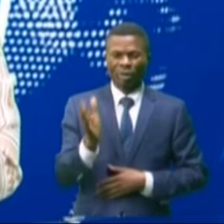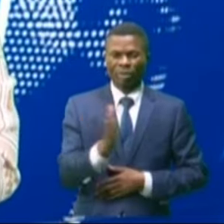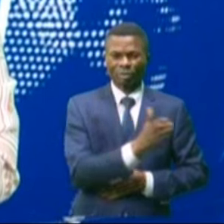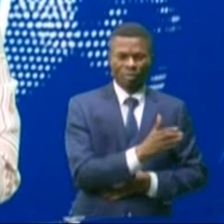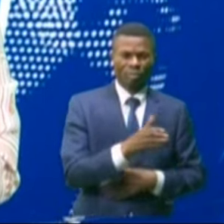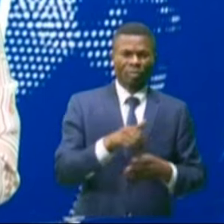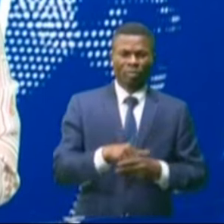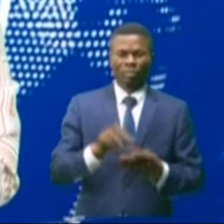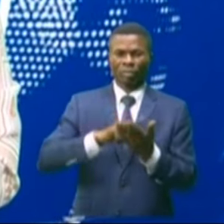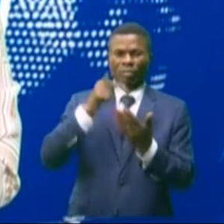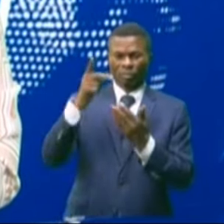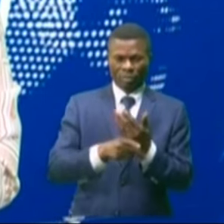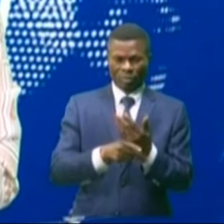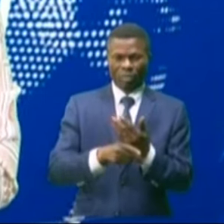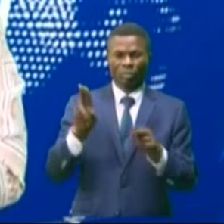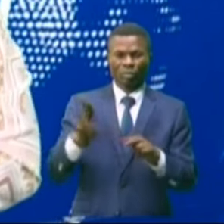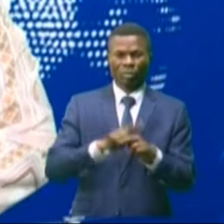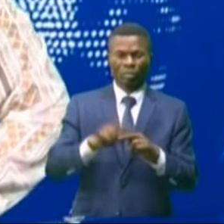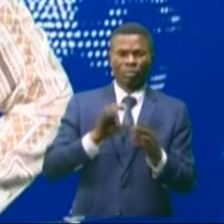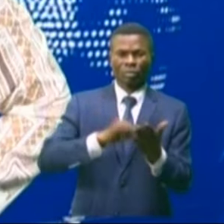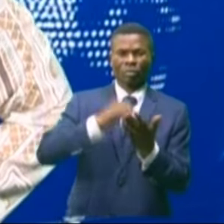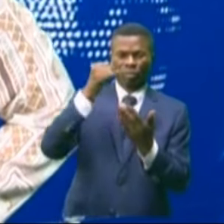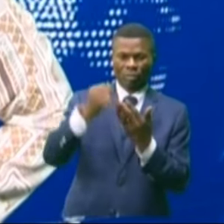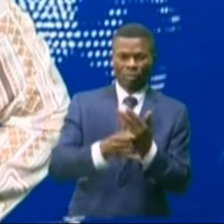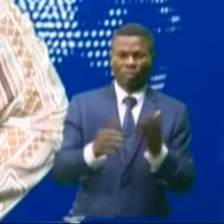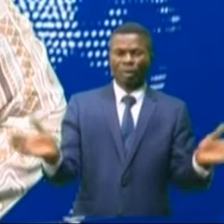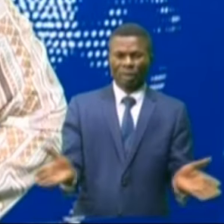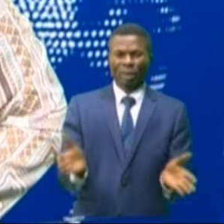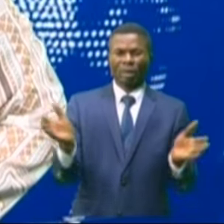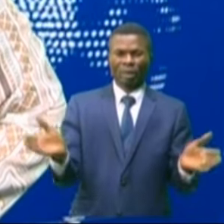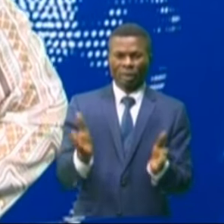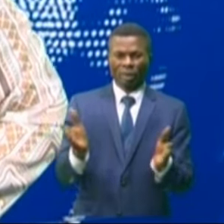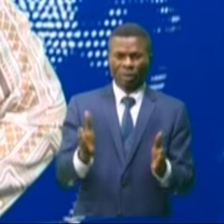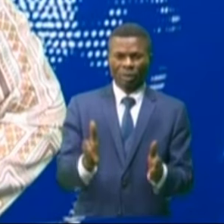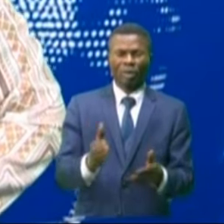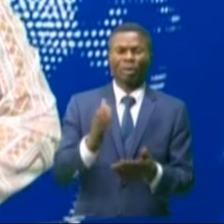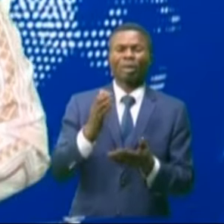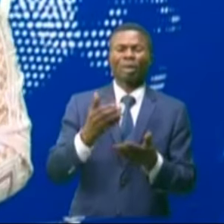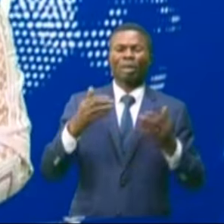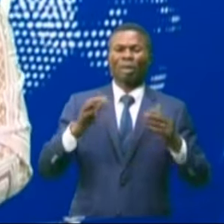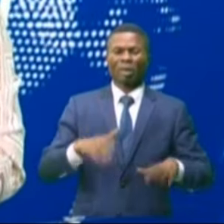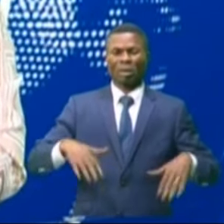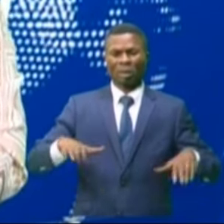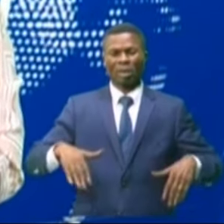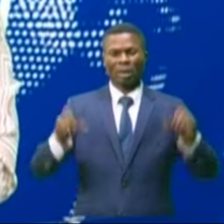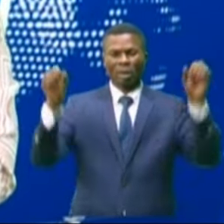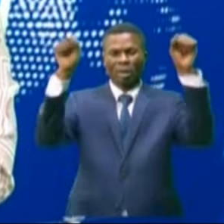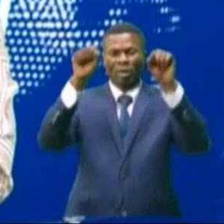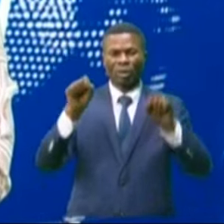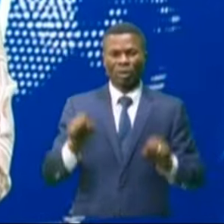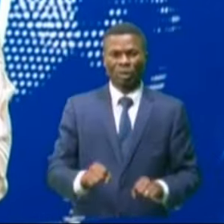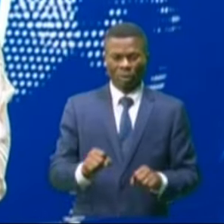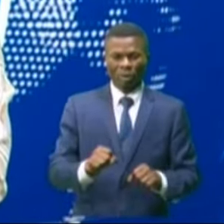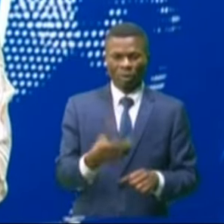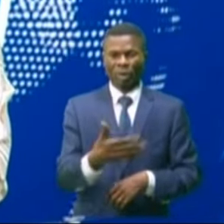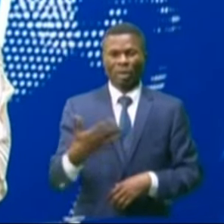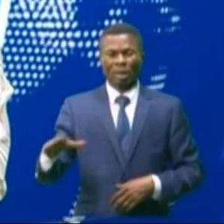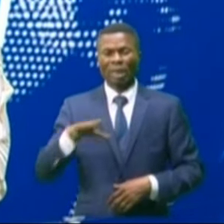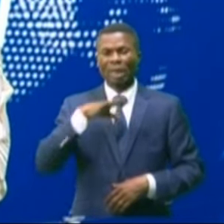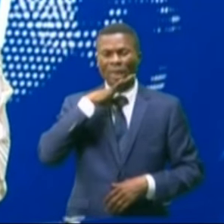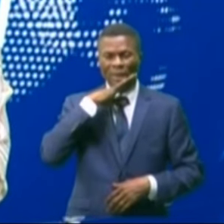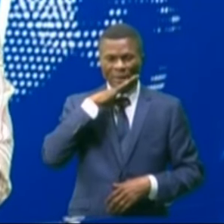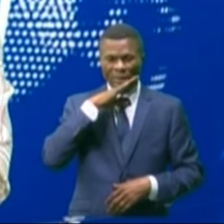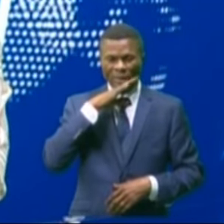le cadre de la mise en œuvre du projet renforcement de la résilience et des systèmes des substances durables